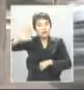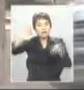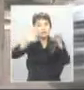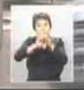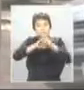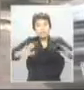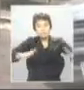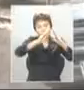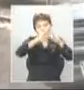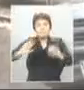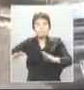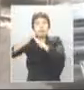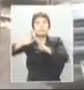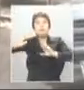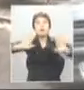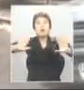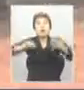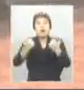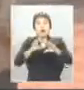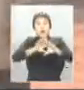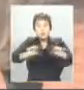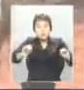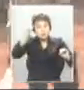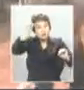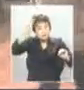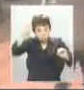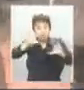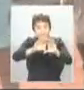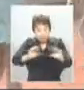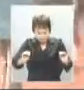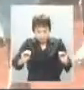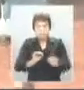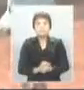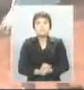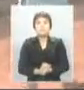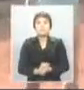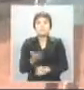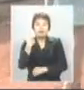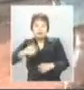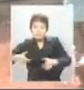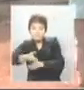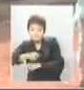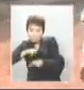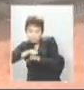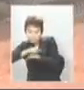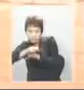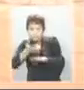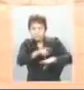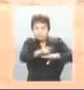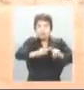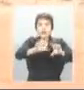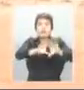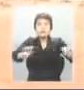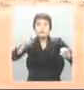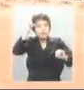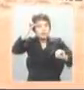สงบลง ที่สองถามชาวบานส่ว